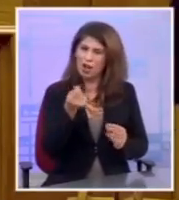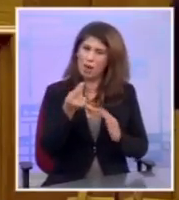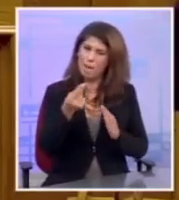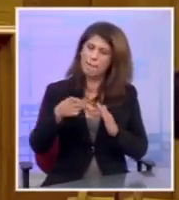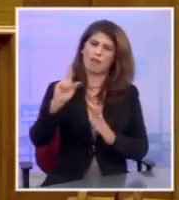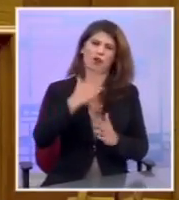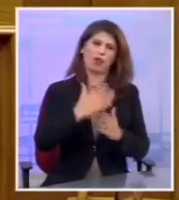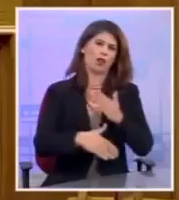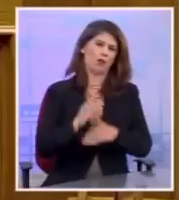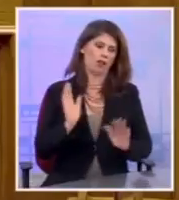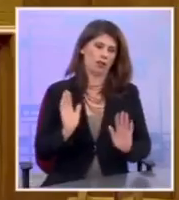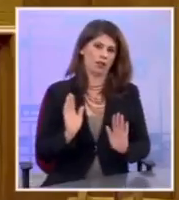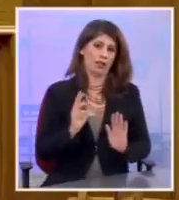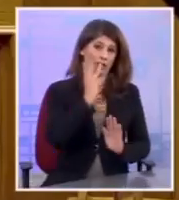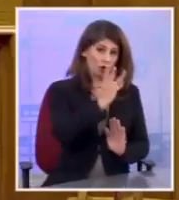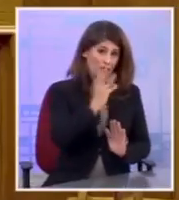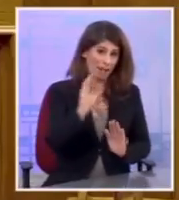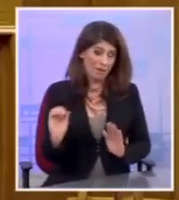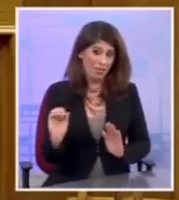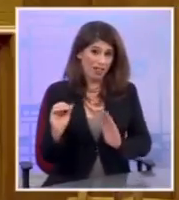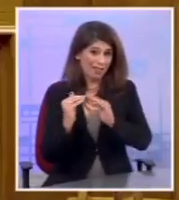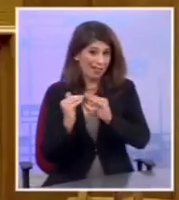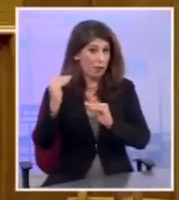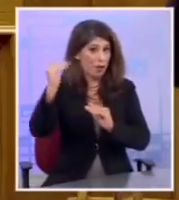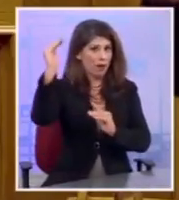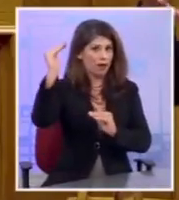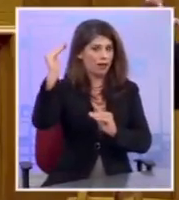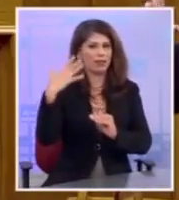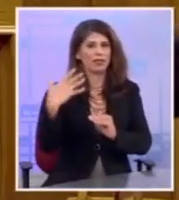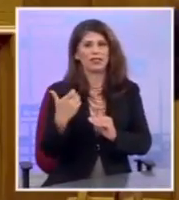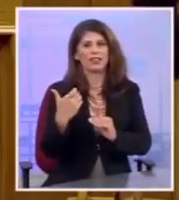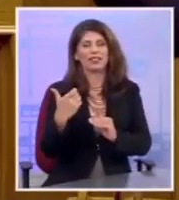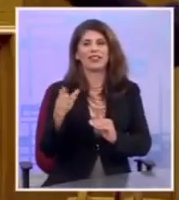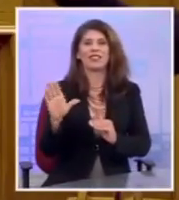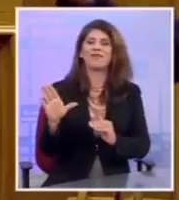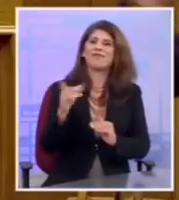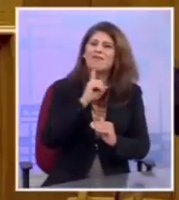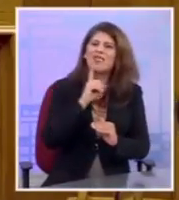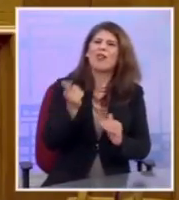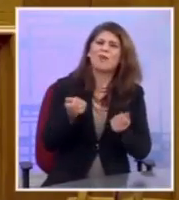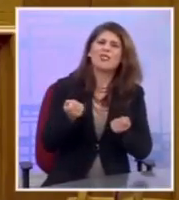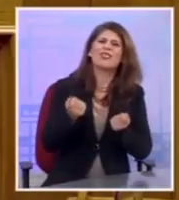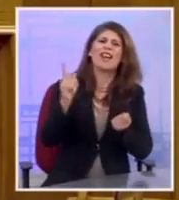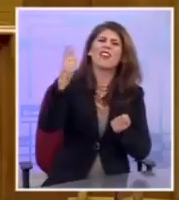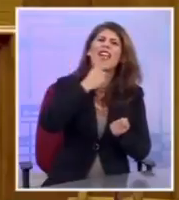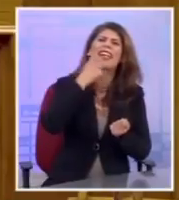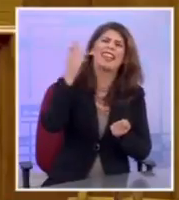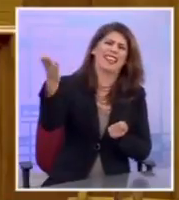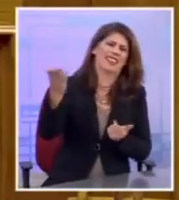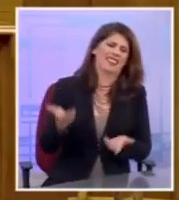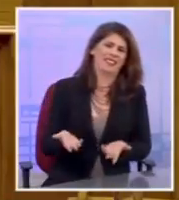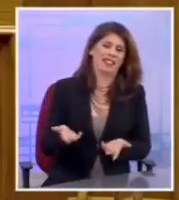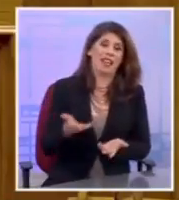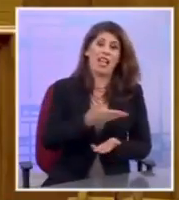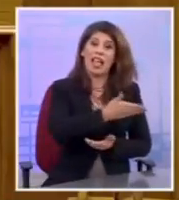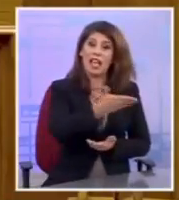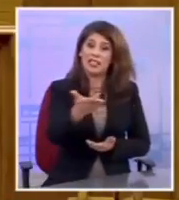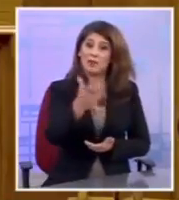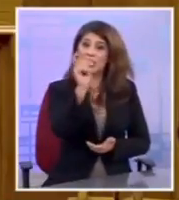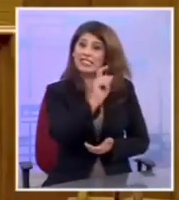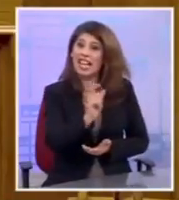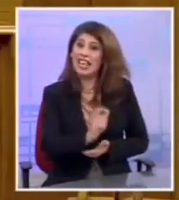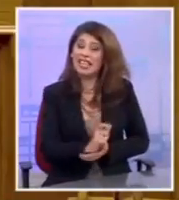να κουράζεσαι. Και το 3-0 και από πάνω είναι αλλά εγγλέζε. Δηλαδή όπως κάνουν οι Άγγλοι. Εσείς που είσαστε της